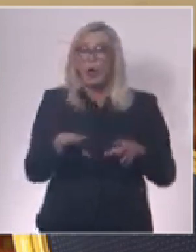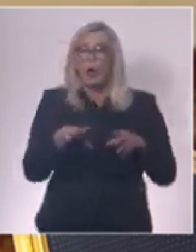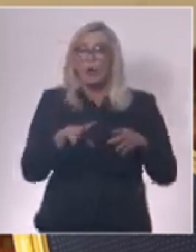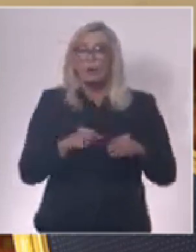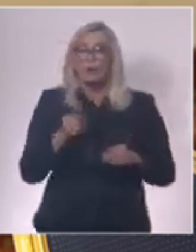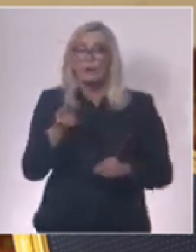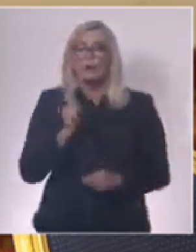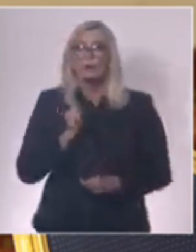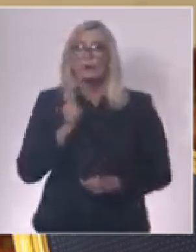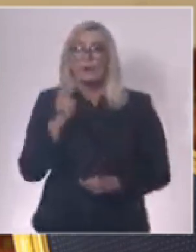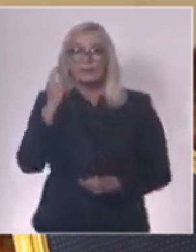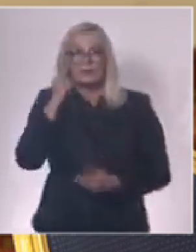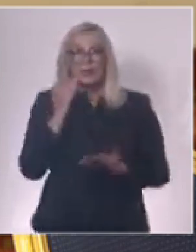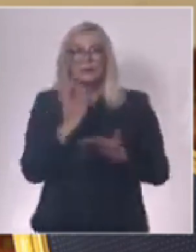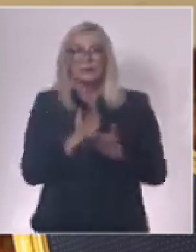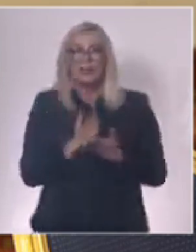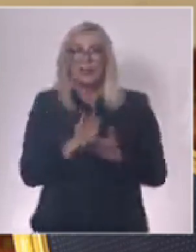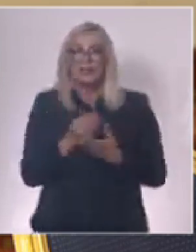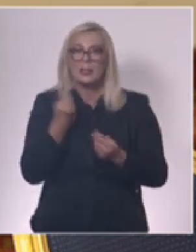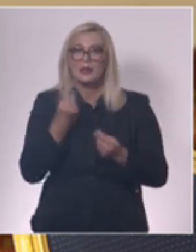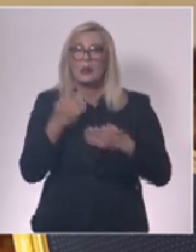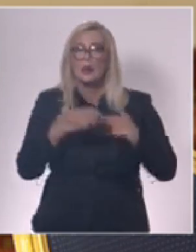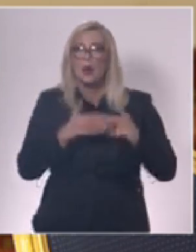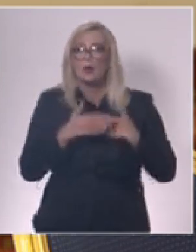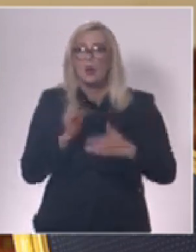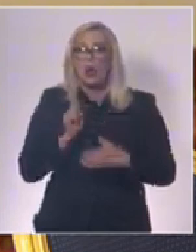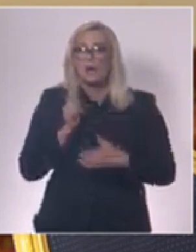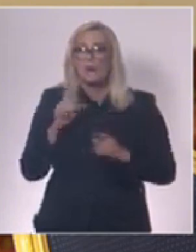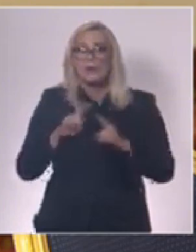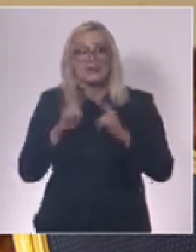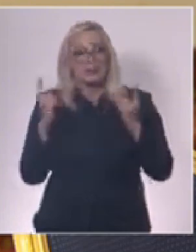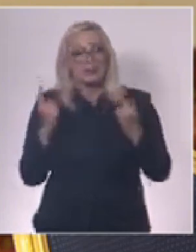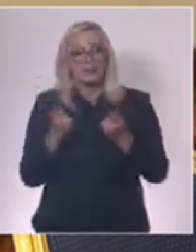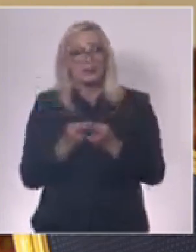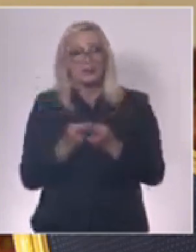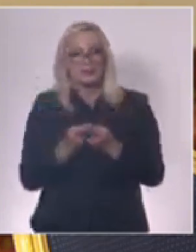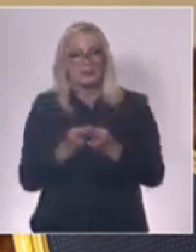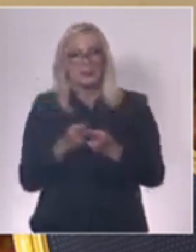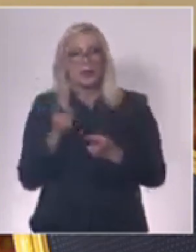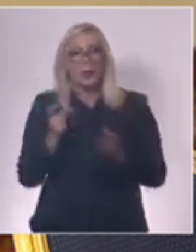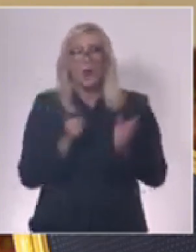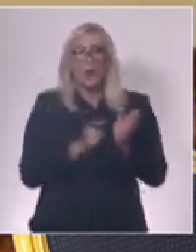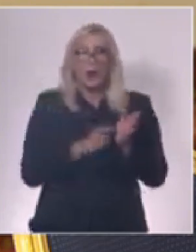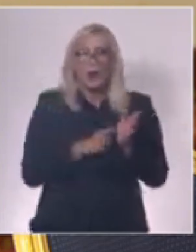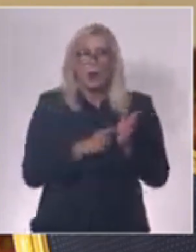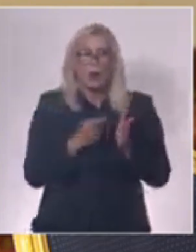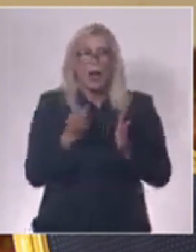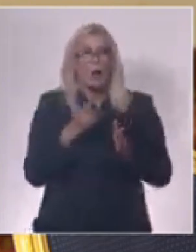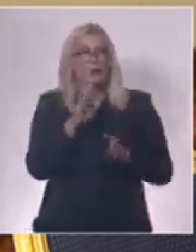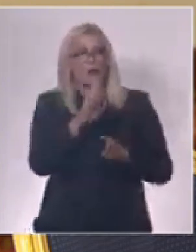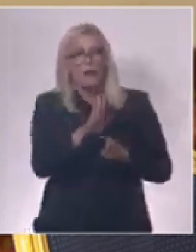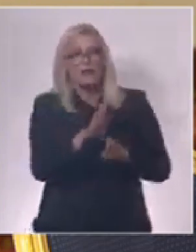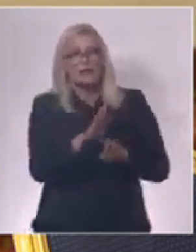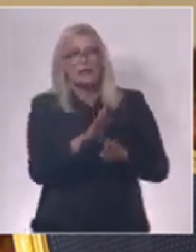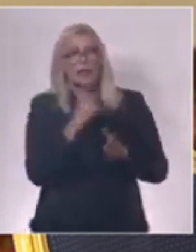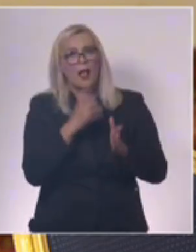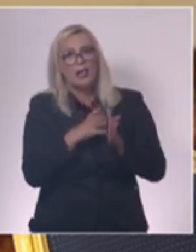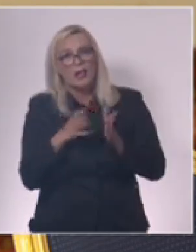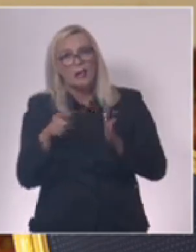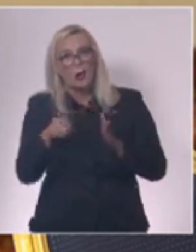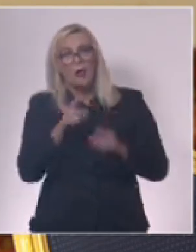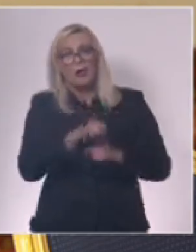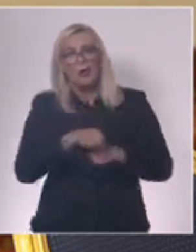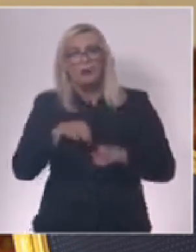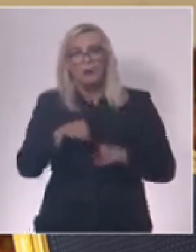односи со економската, со бизнес комората, често се среќавате. Дали побара од вас да помогнете тој проект да продолжи? И второ